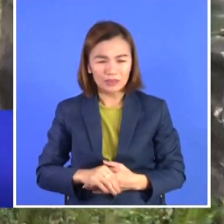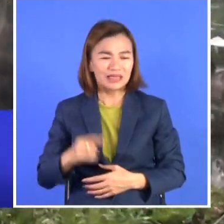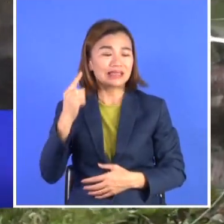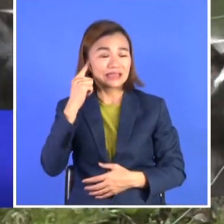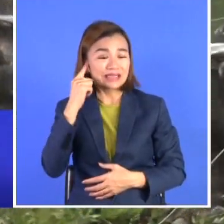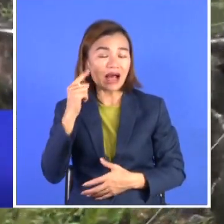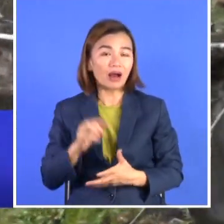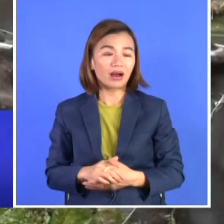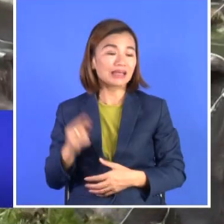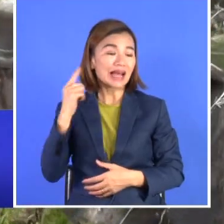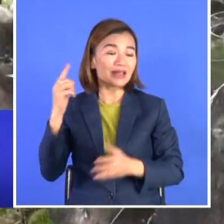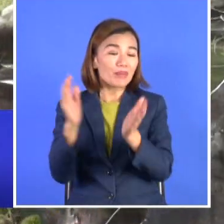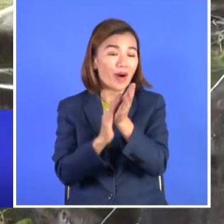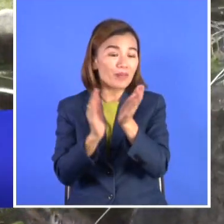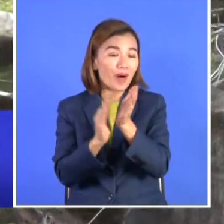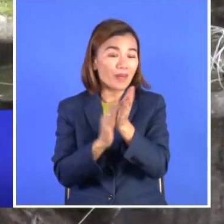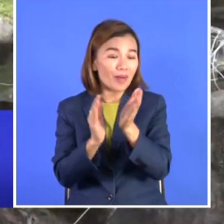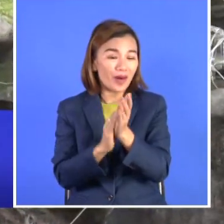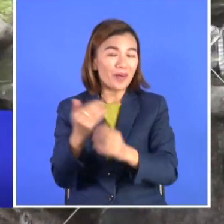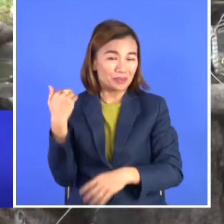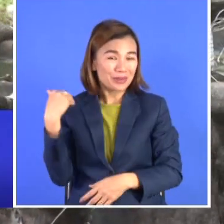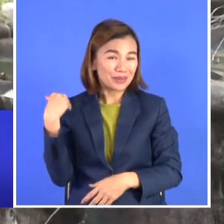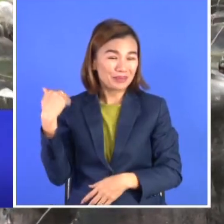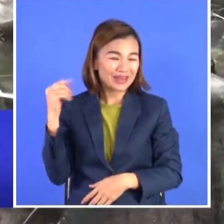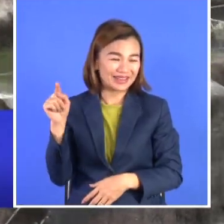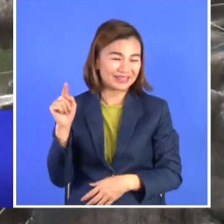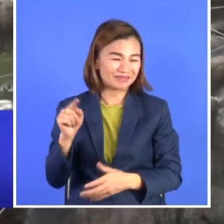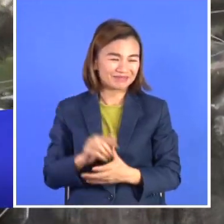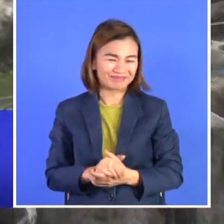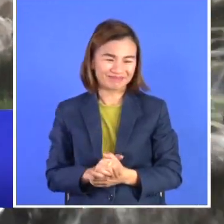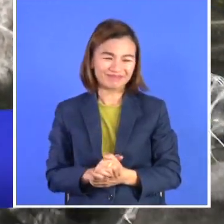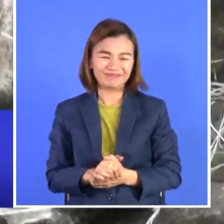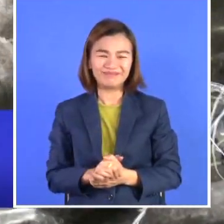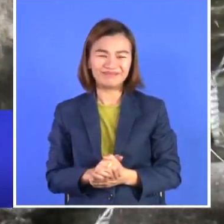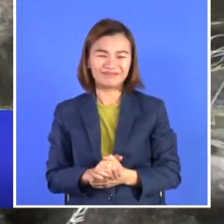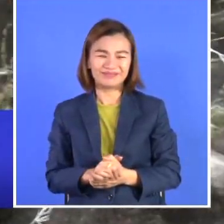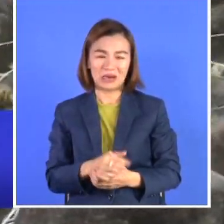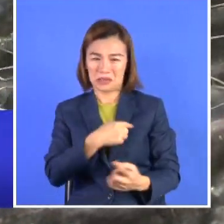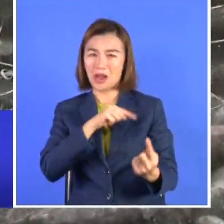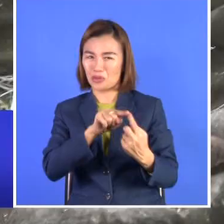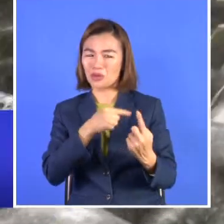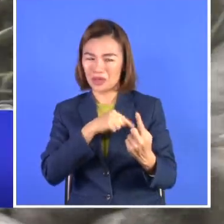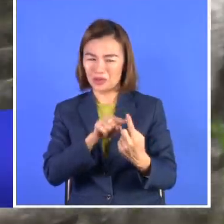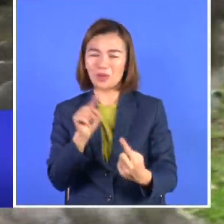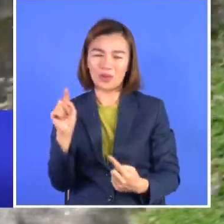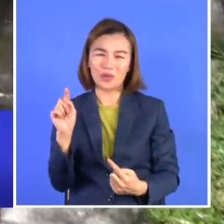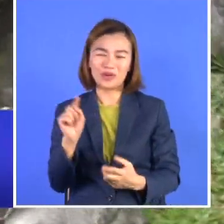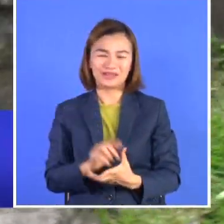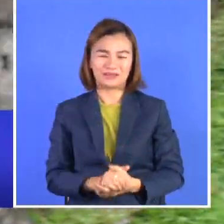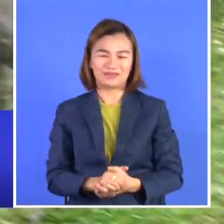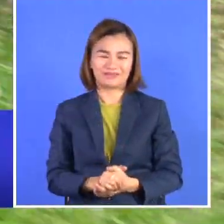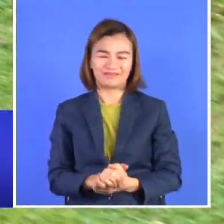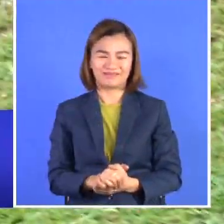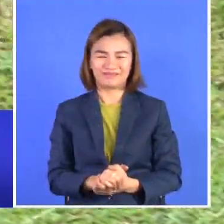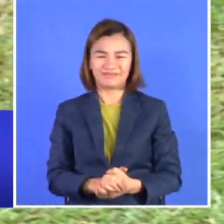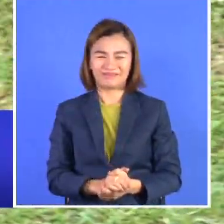มือปาแบบเขินอายเนี่ย ถูกใจเรียกถูกใจคุณสอง จอนจ๋านี่ปบมือ เ